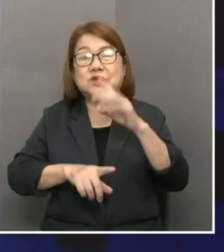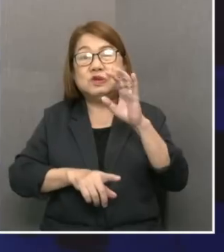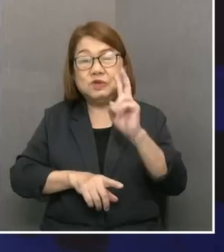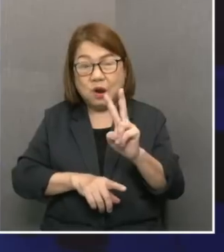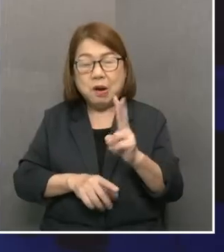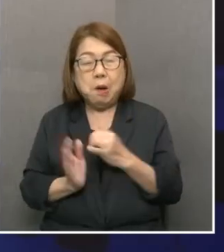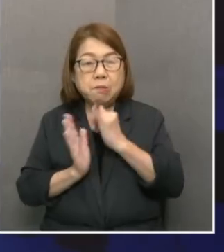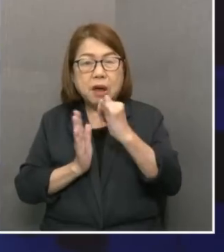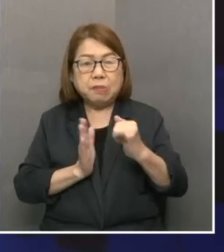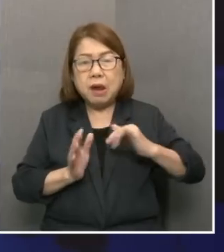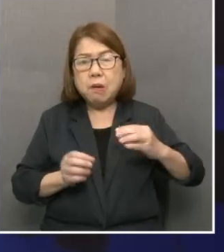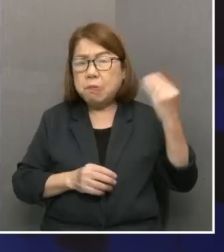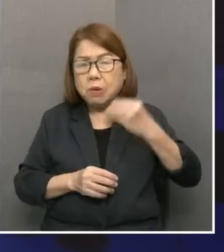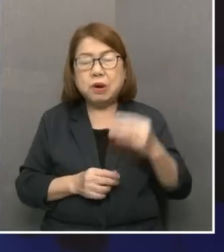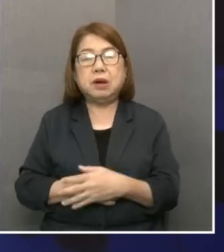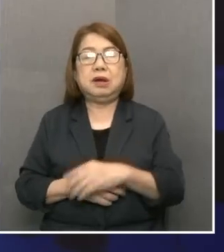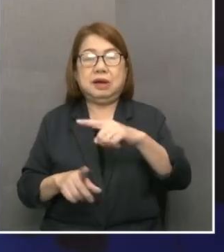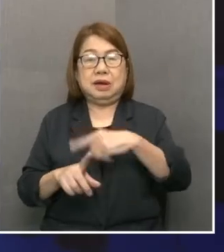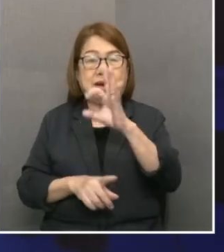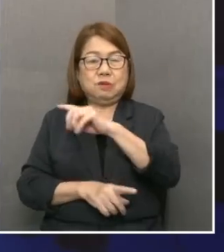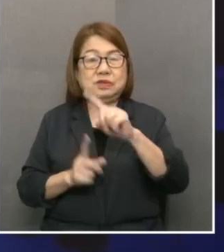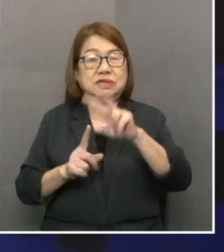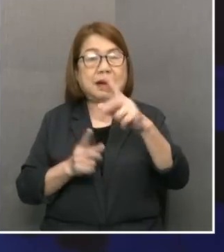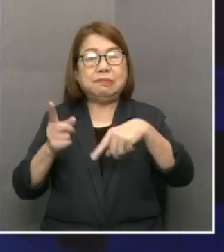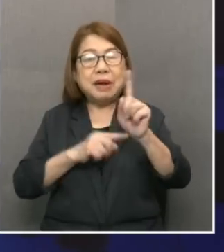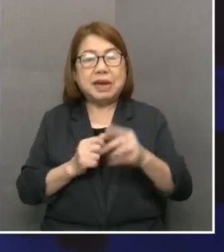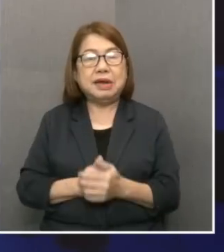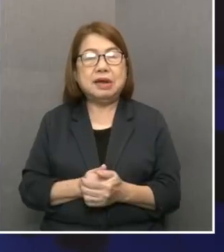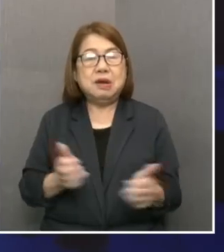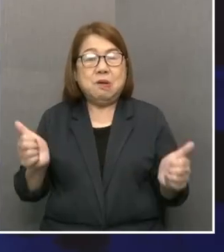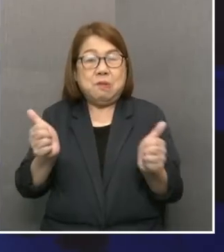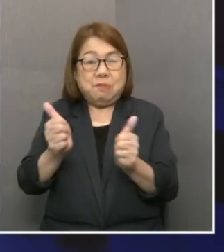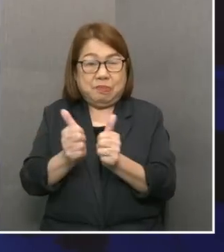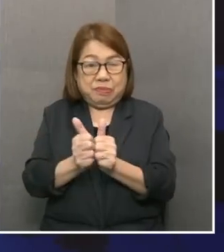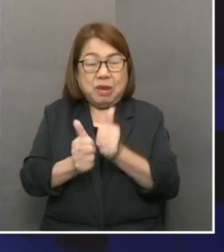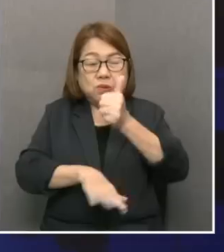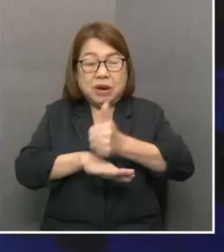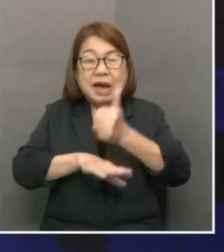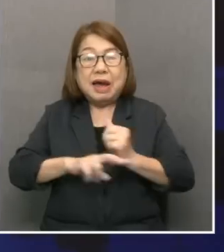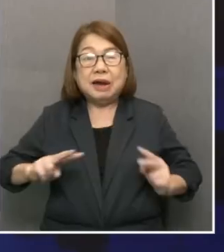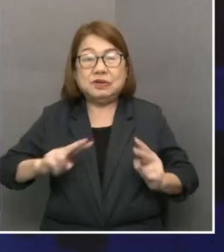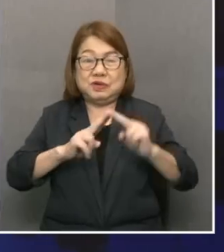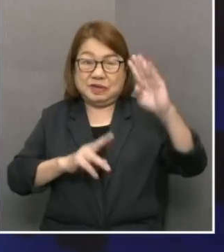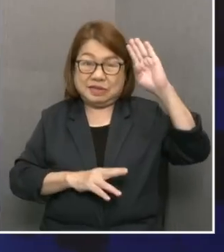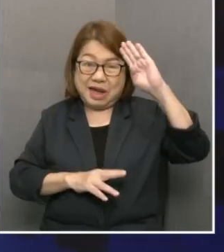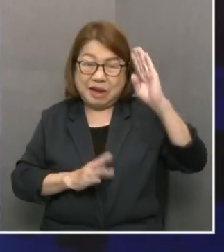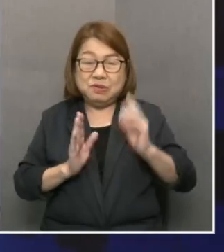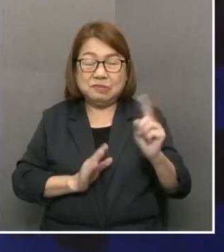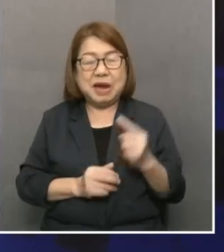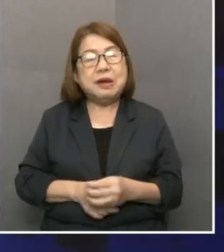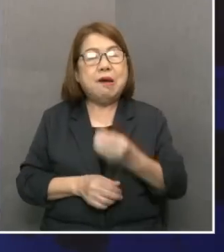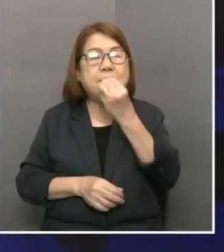ทุกวันไม่หยุดเลย 3กันยายนไปไหนคะนายกพร้อมกับนายสุทินคลังแสงรัฐมนตรีกลาโหมคนใหม่นะคะก็ไปทานมื้อเที่ยงกับ